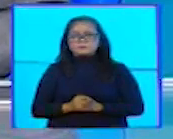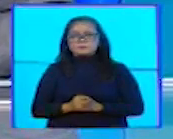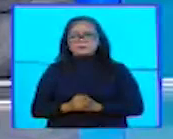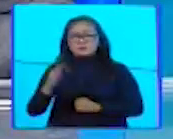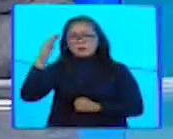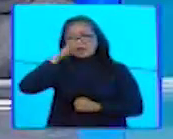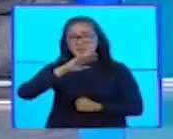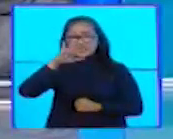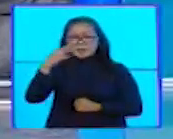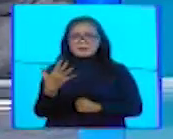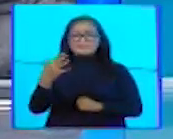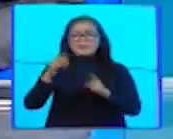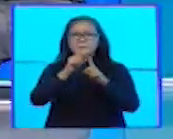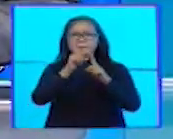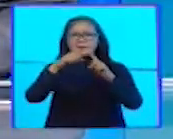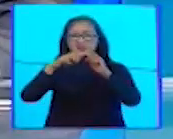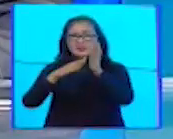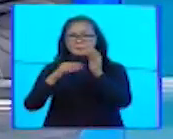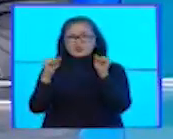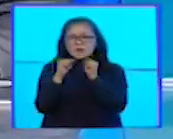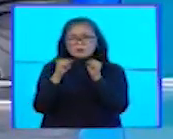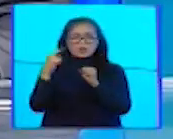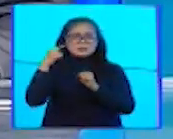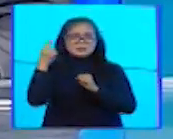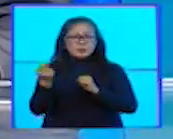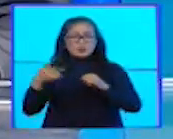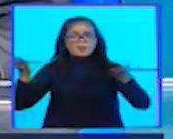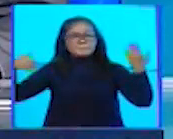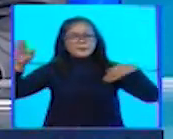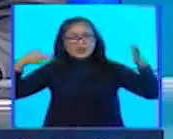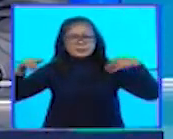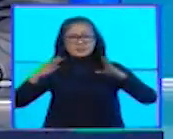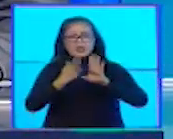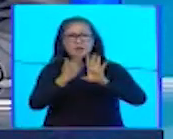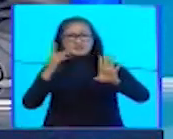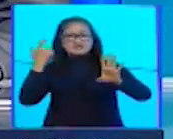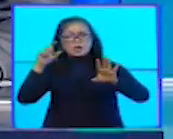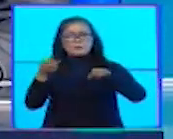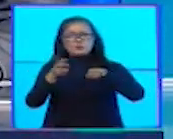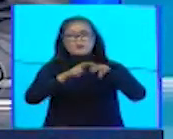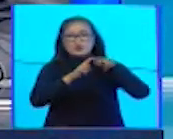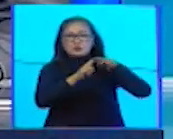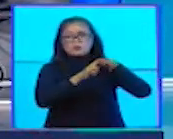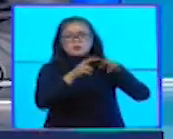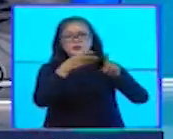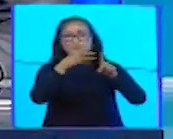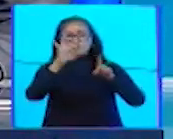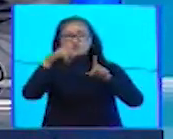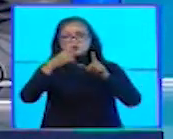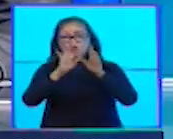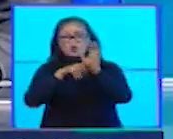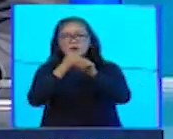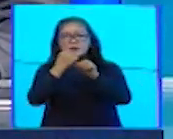Hari kelima PPKM darurat Jawa-Bali masih terjadi antrean calon penumpang commuter line di stasiun Bojonggede, Kabupaten